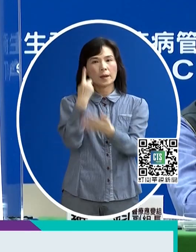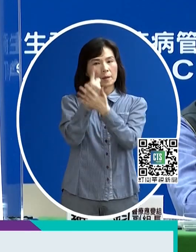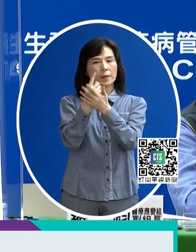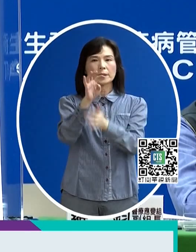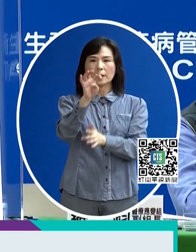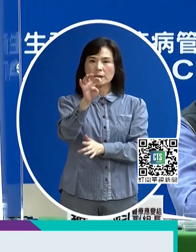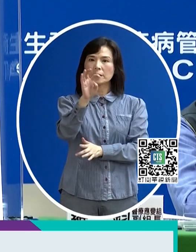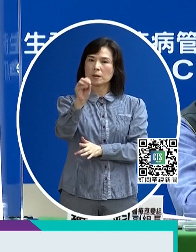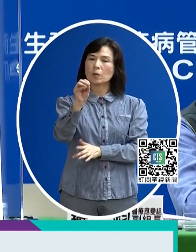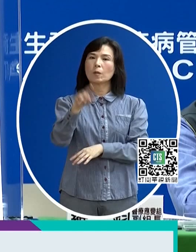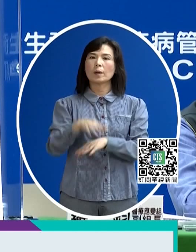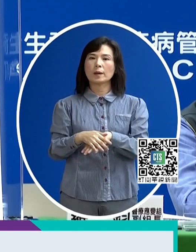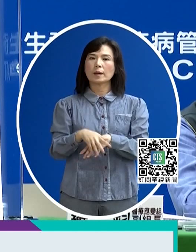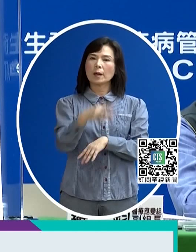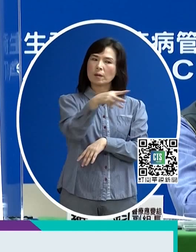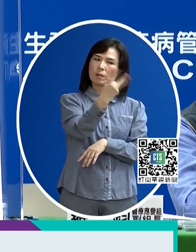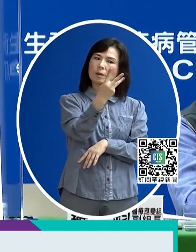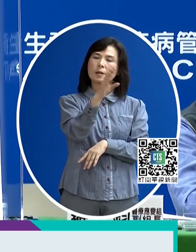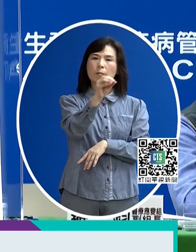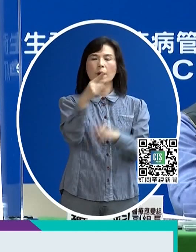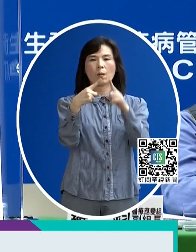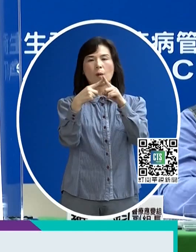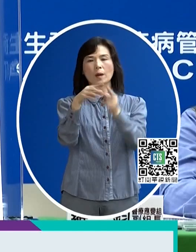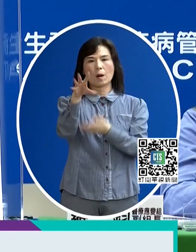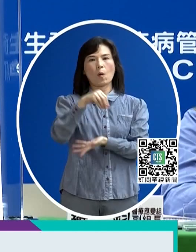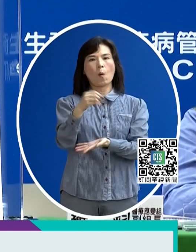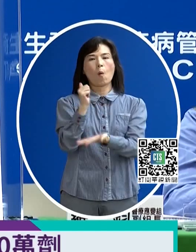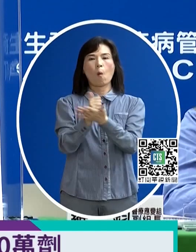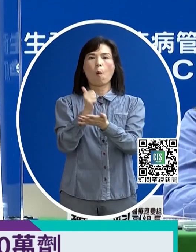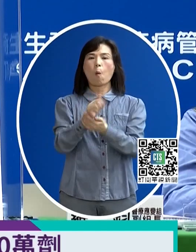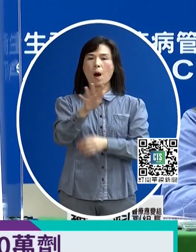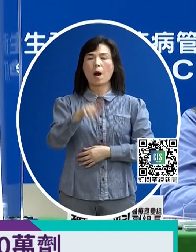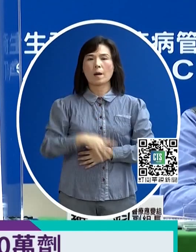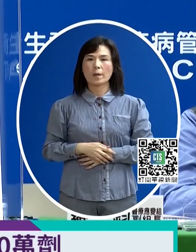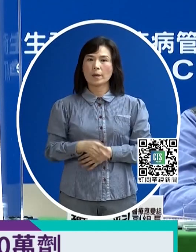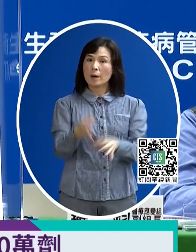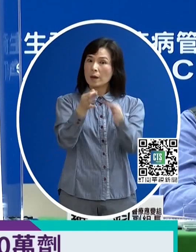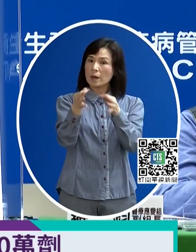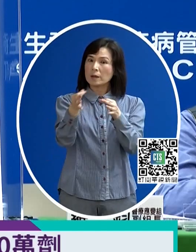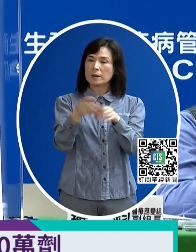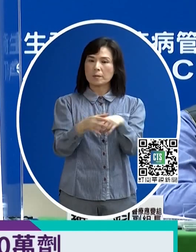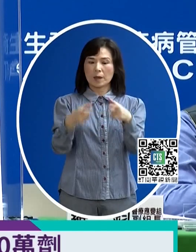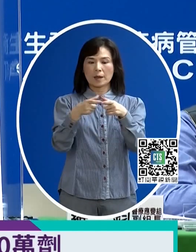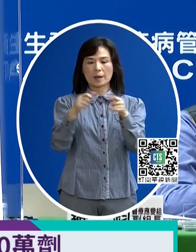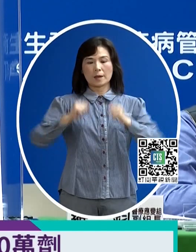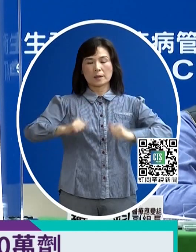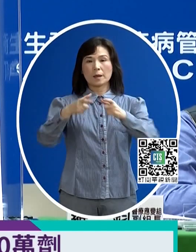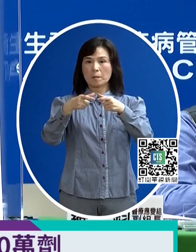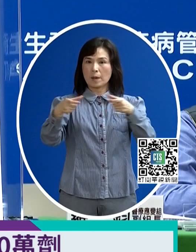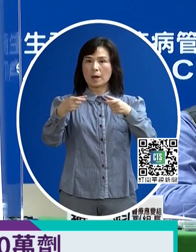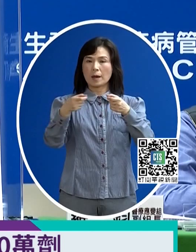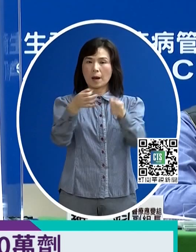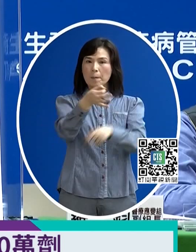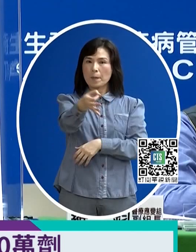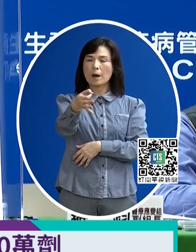左右，但应该有300万人有拿到。那市场经过实名制的，也大概